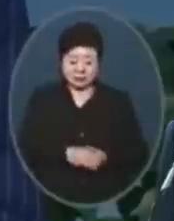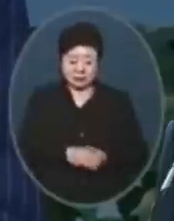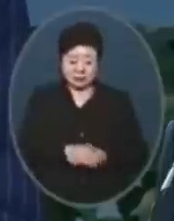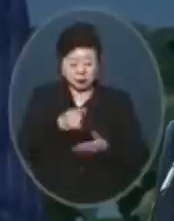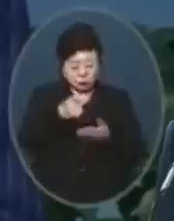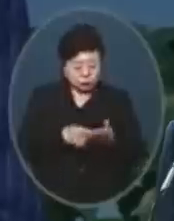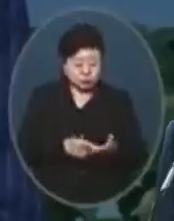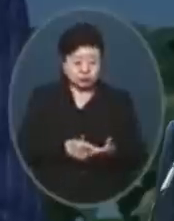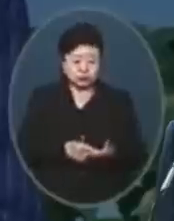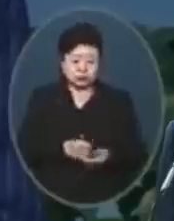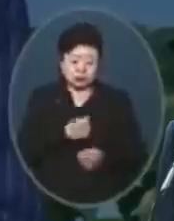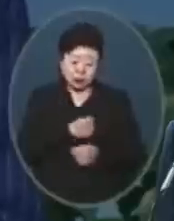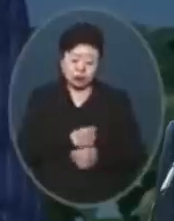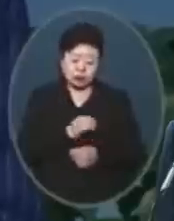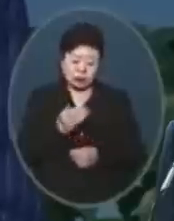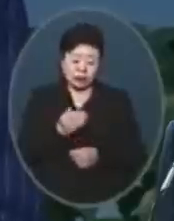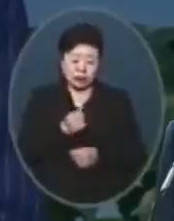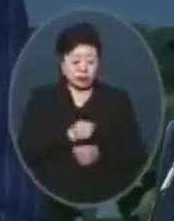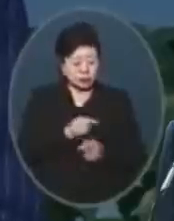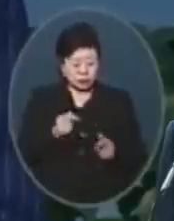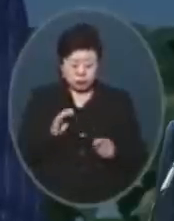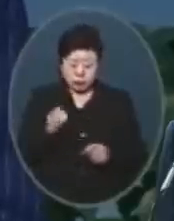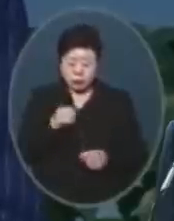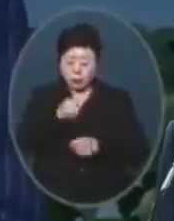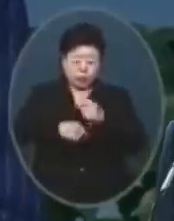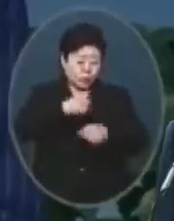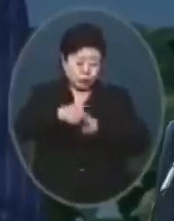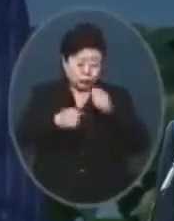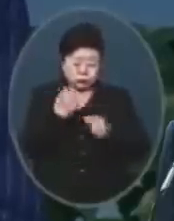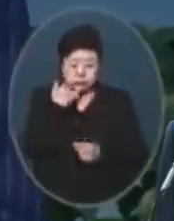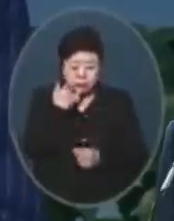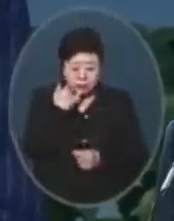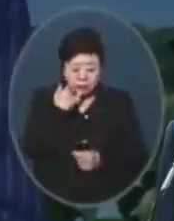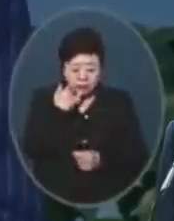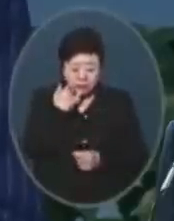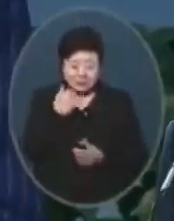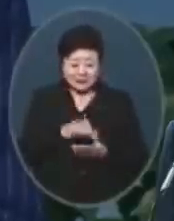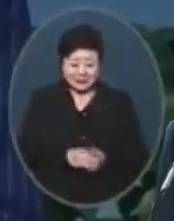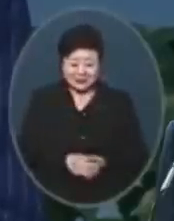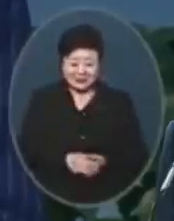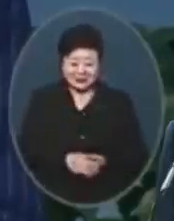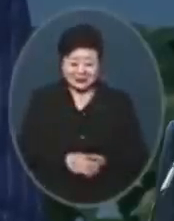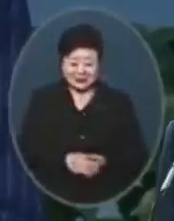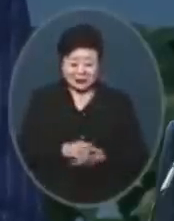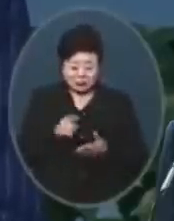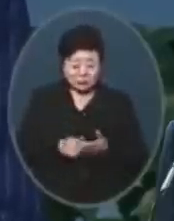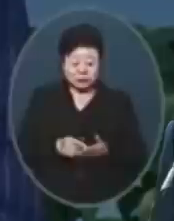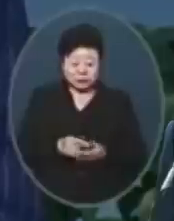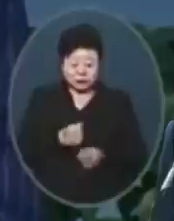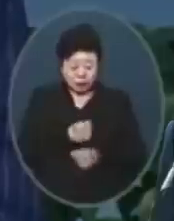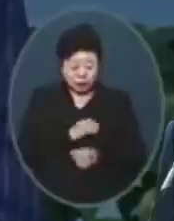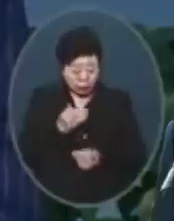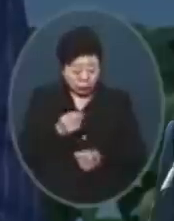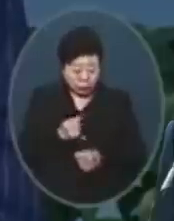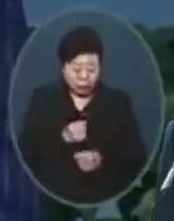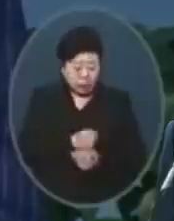이제는 당신 마음대로 하라. 수술을 할 수도 있고 안 할 수도 있고